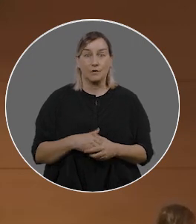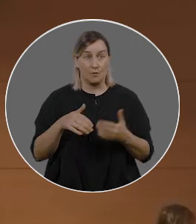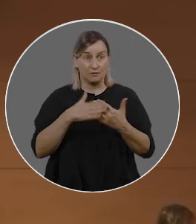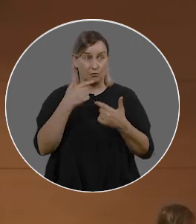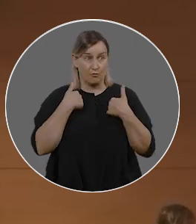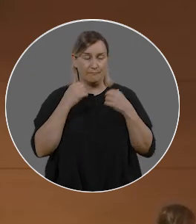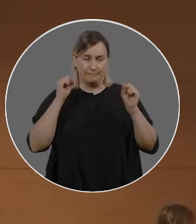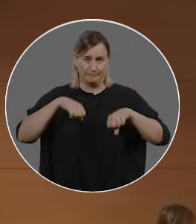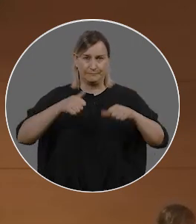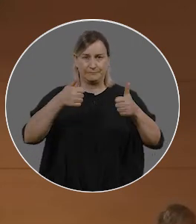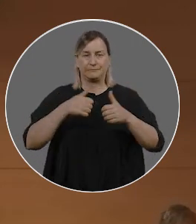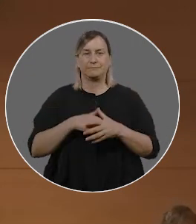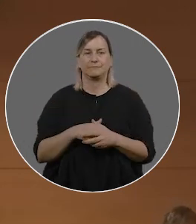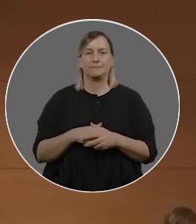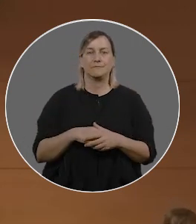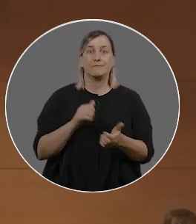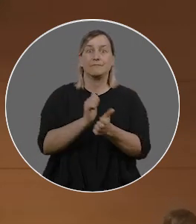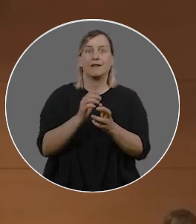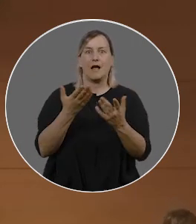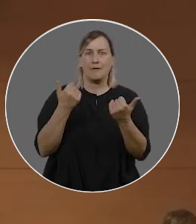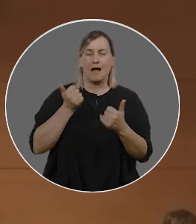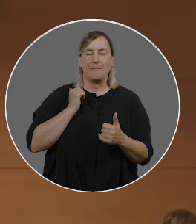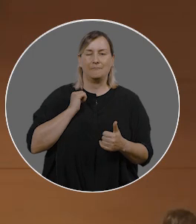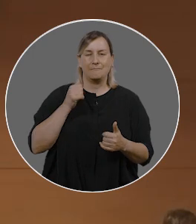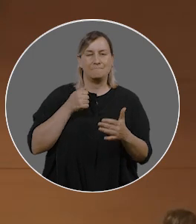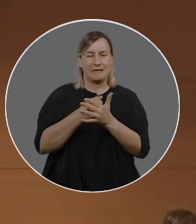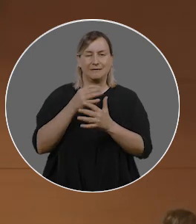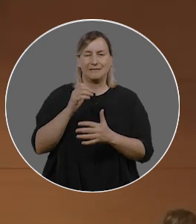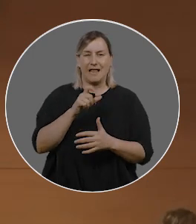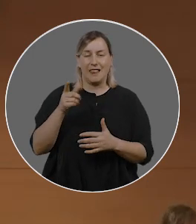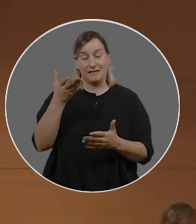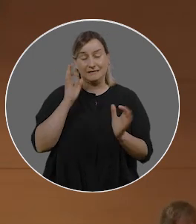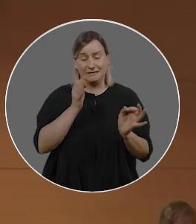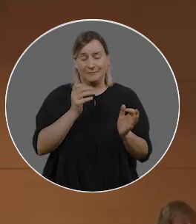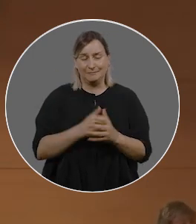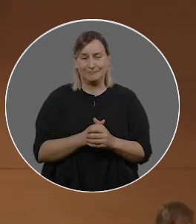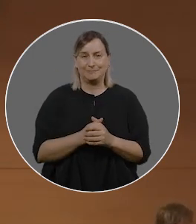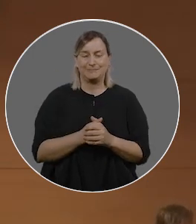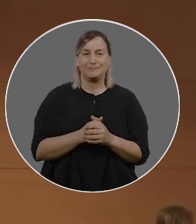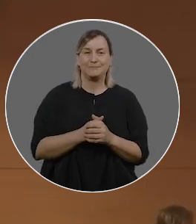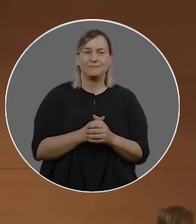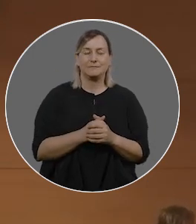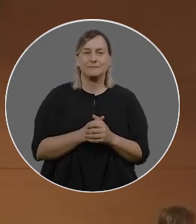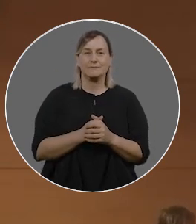He de començar jo, no? T'estem exprimint avui, Meritxell? Sí, sí.